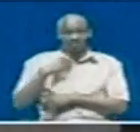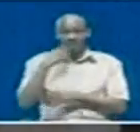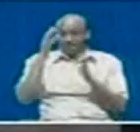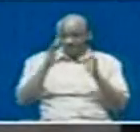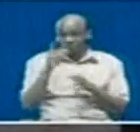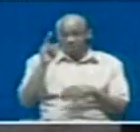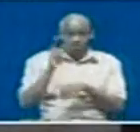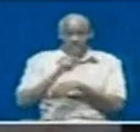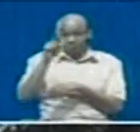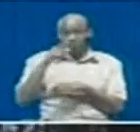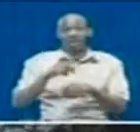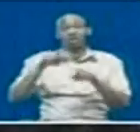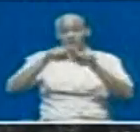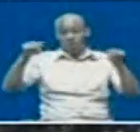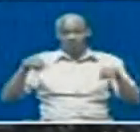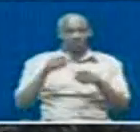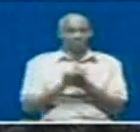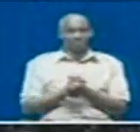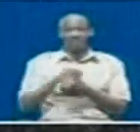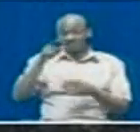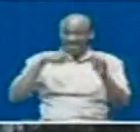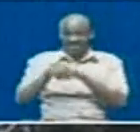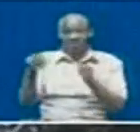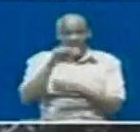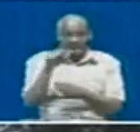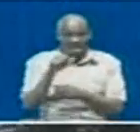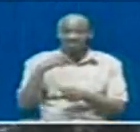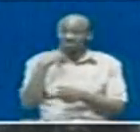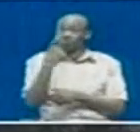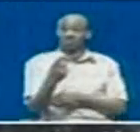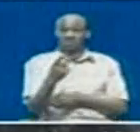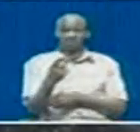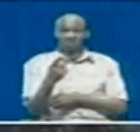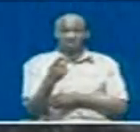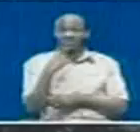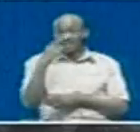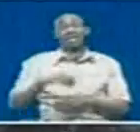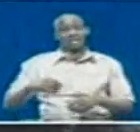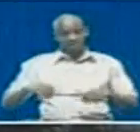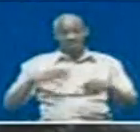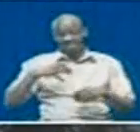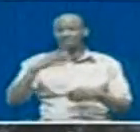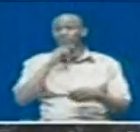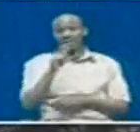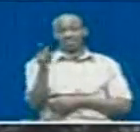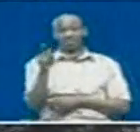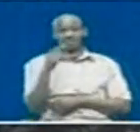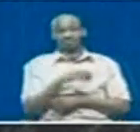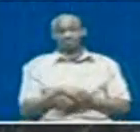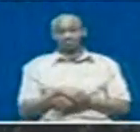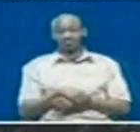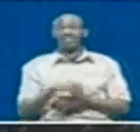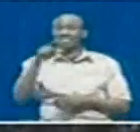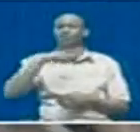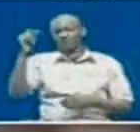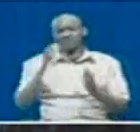he will use it for her coffin. Akaingia ndani ya gari, akampona yule tajiri muingie na kijana wangu nyuma.